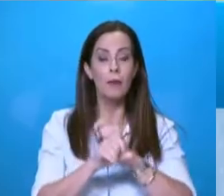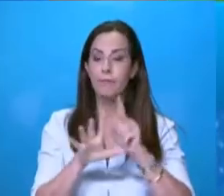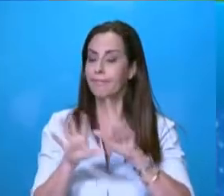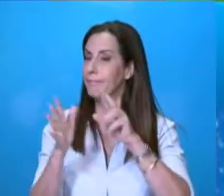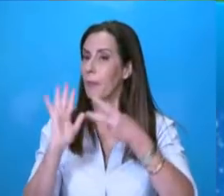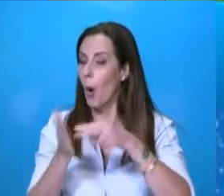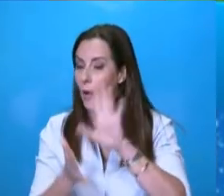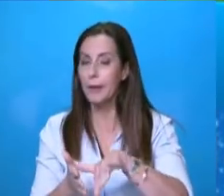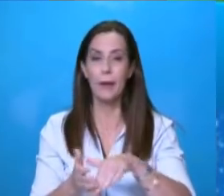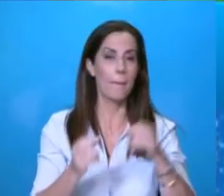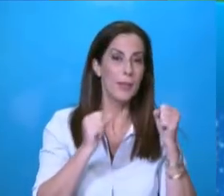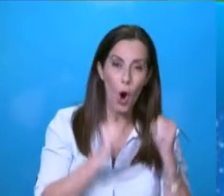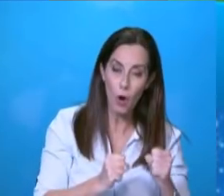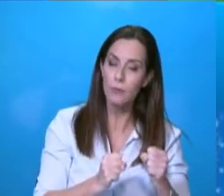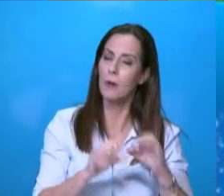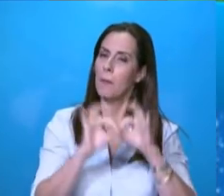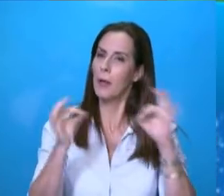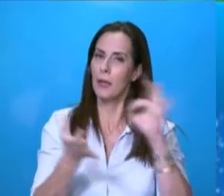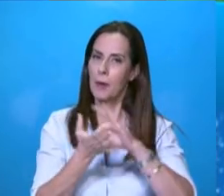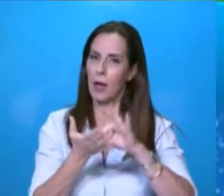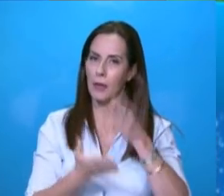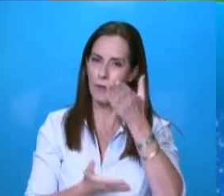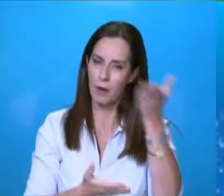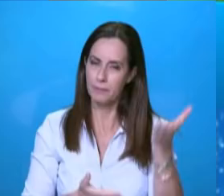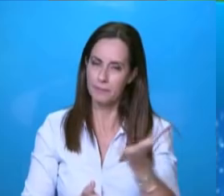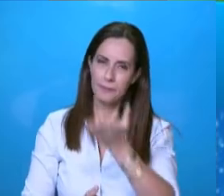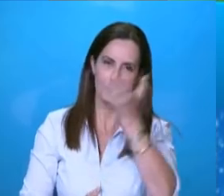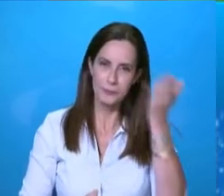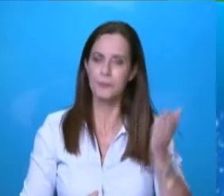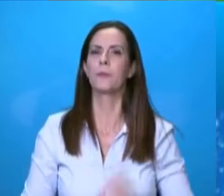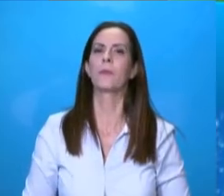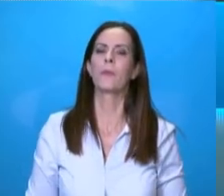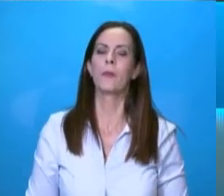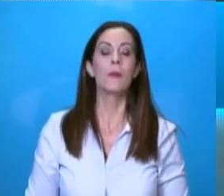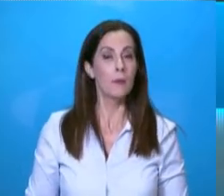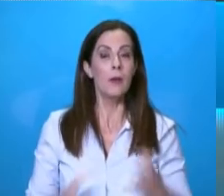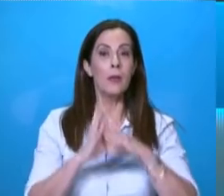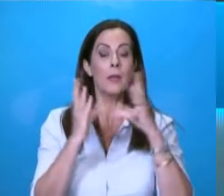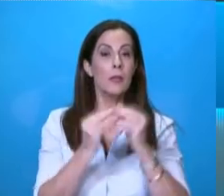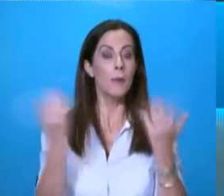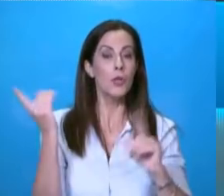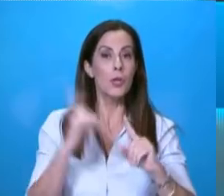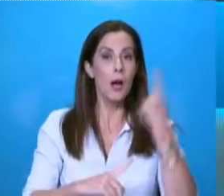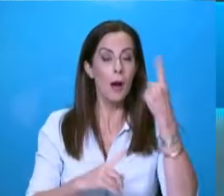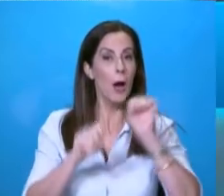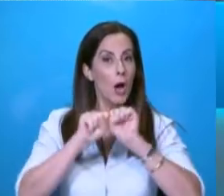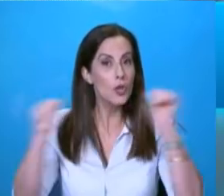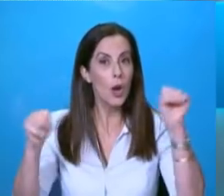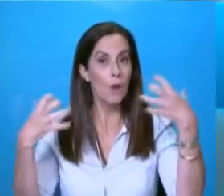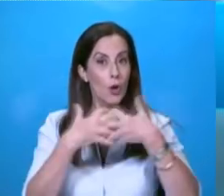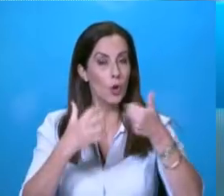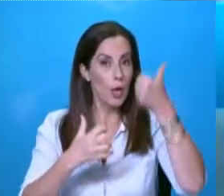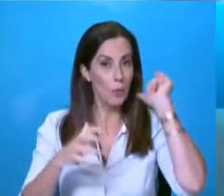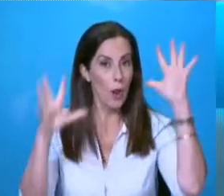הפוליטי לביטחוני. איתכם כתבנו ופרשננו בשטח ובאולפן. נסכם את ירי הרקטות לעבר אשקלון ואשדוד אמש,